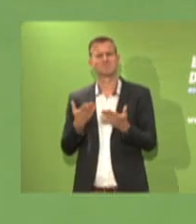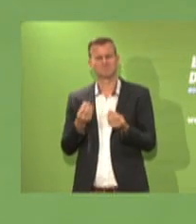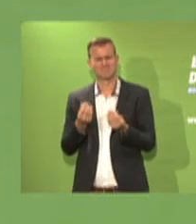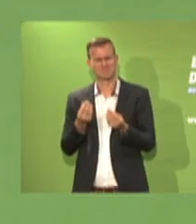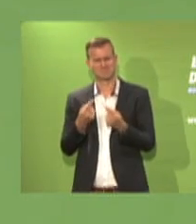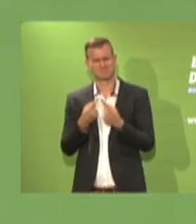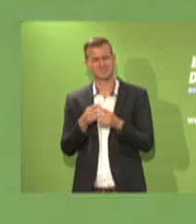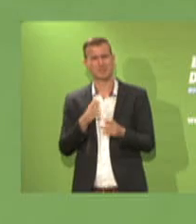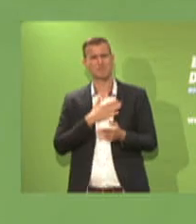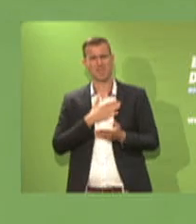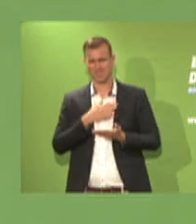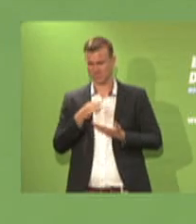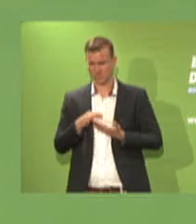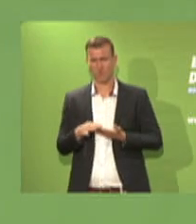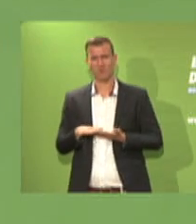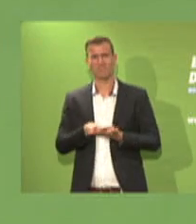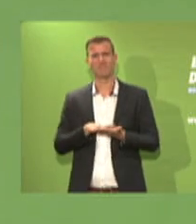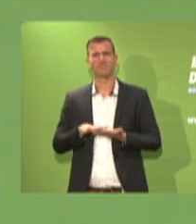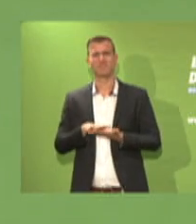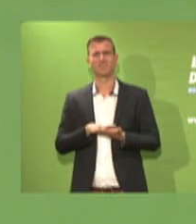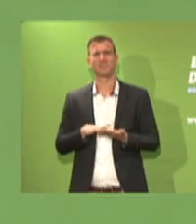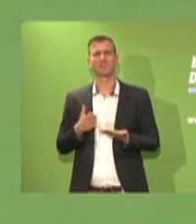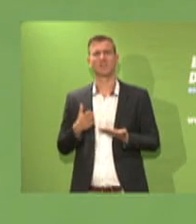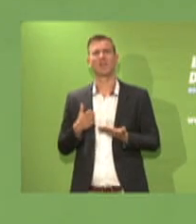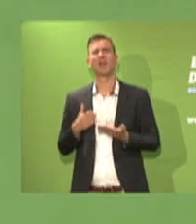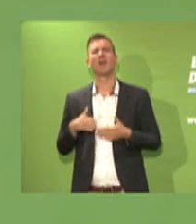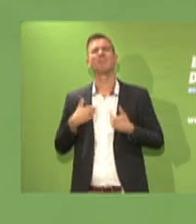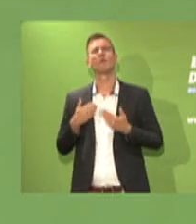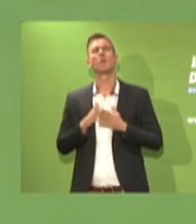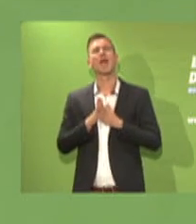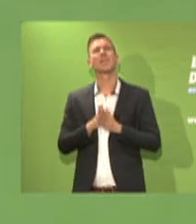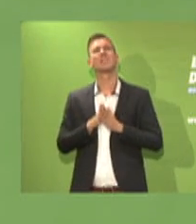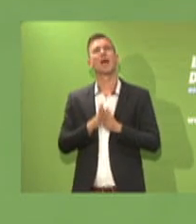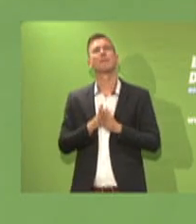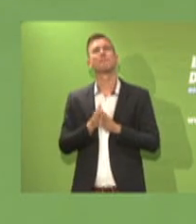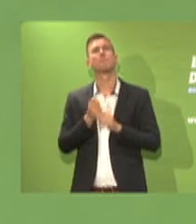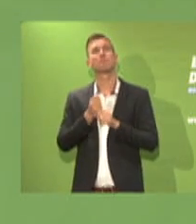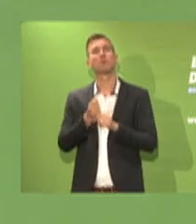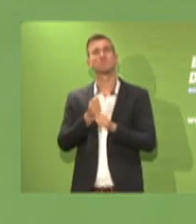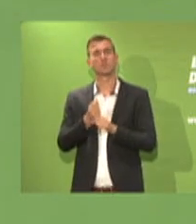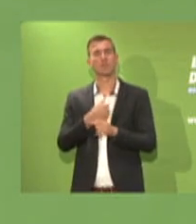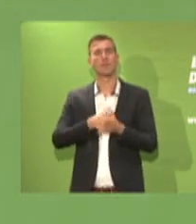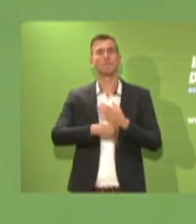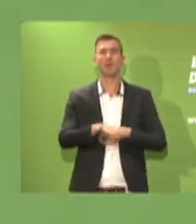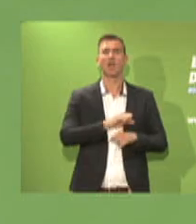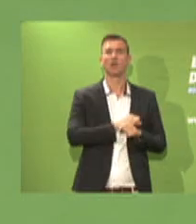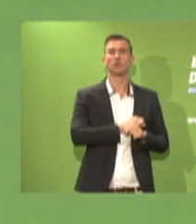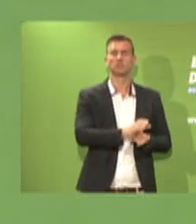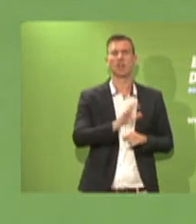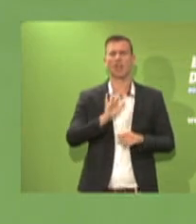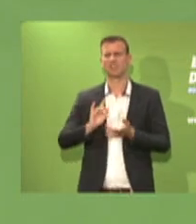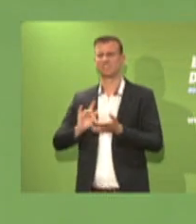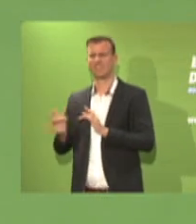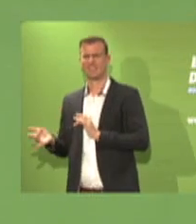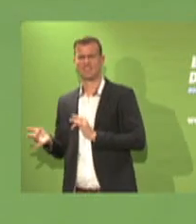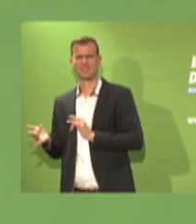in meinem Dorf gilt, dass die Fronleichnamsprozession auf jeden Fall schneller ist als das Internet. Und das darf